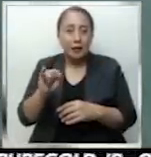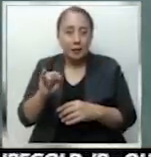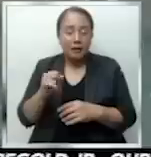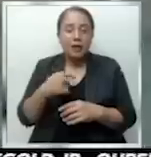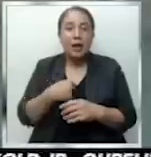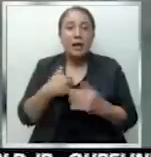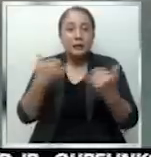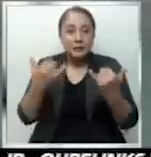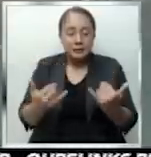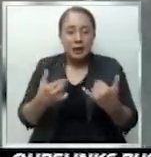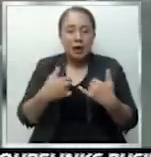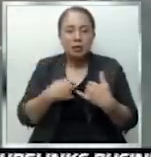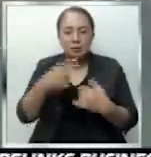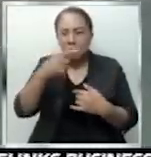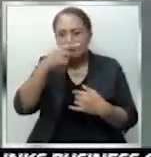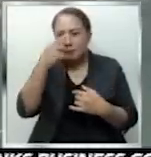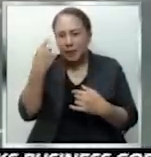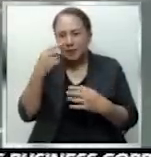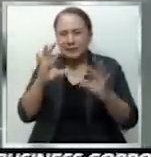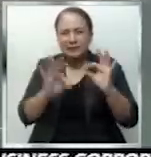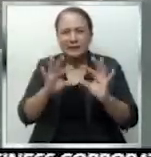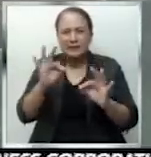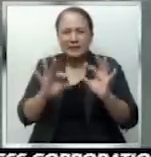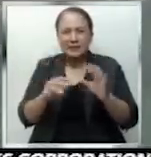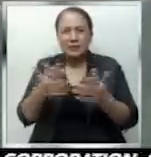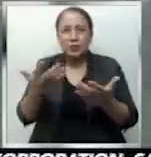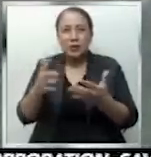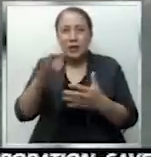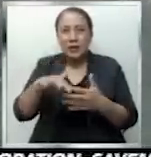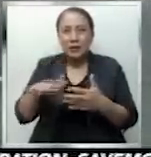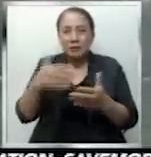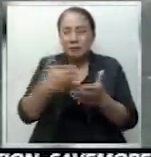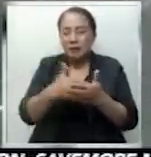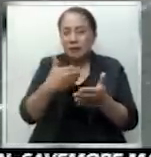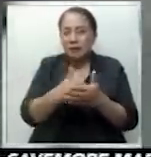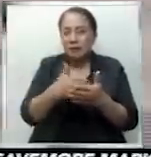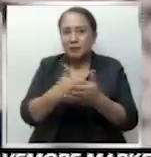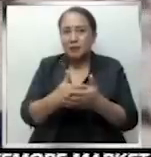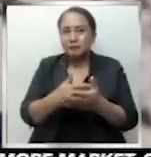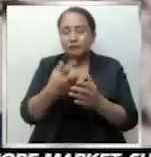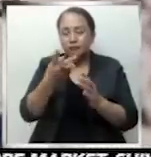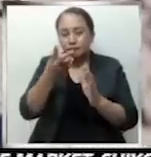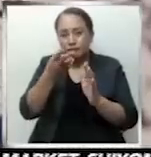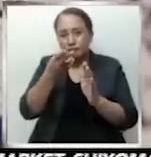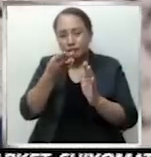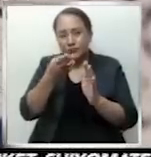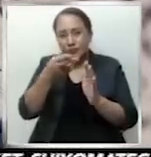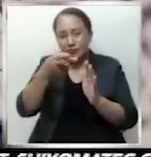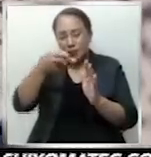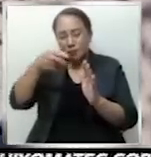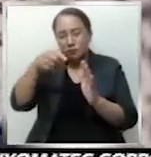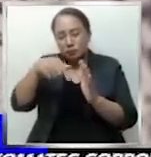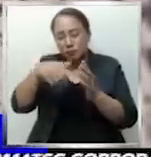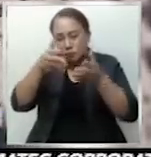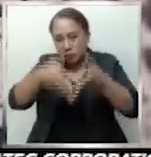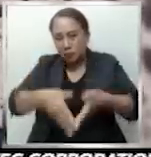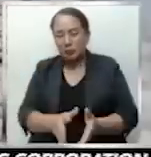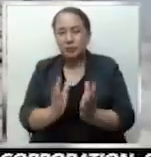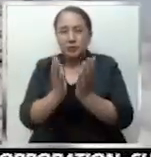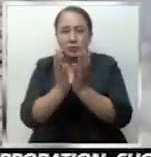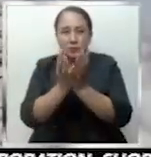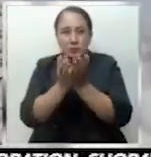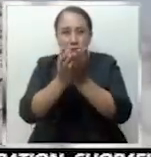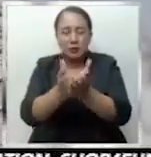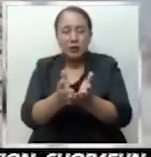ang maitim at malagkit ng oil slick sa mga lugar malapit sa pinaglubugan ng barko. Ang nakarating raw sa mas malayong